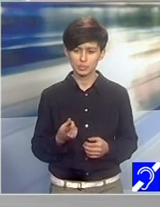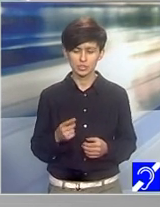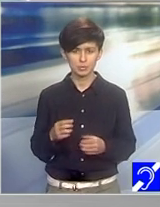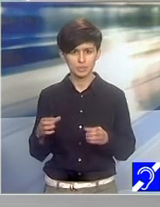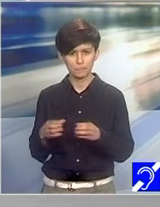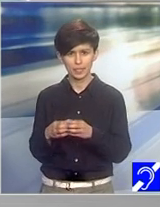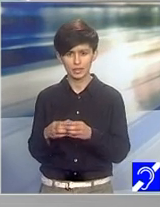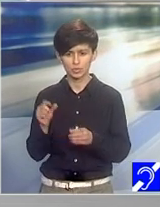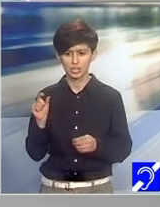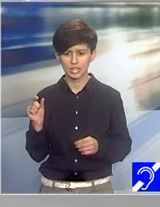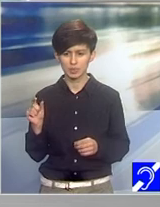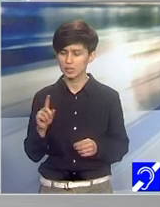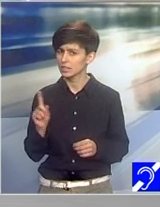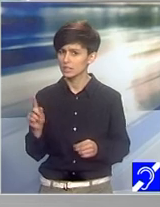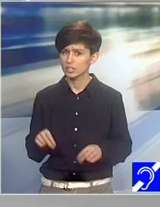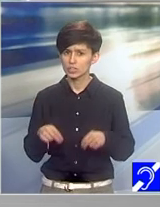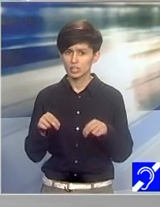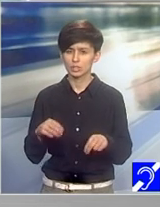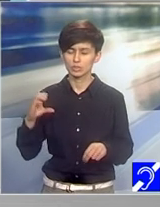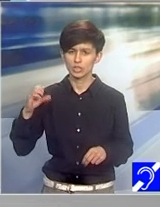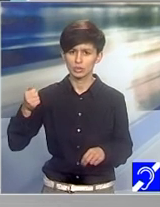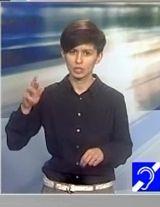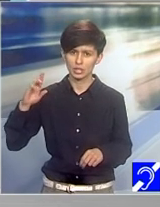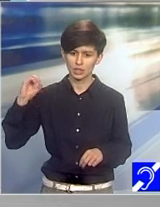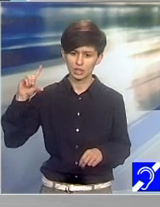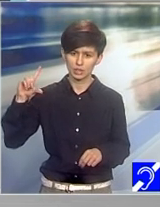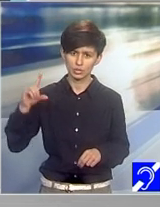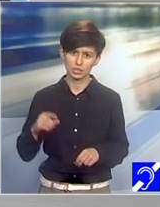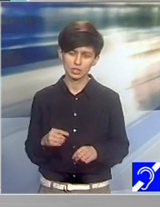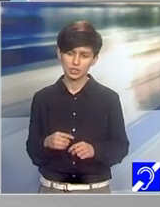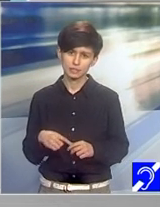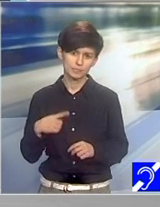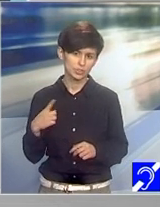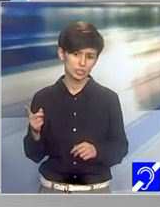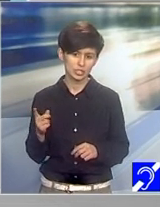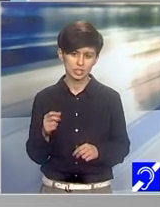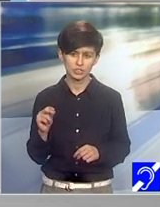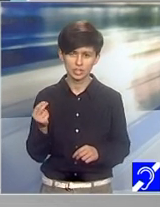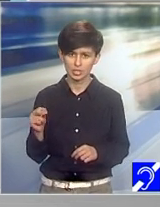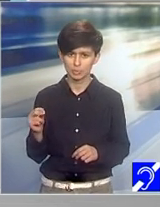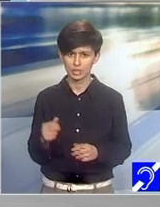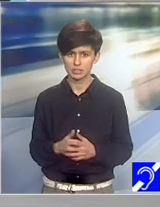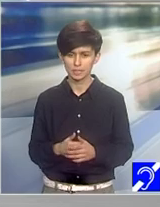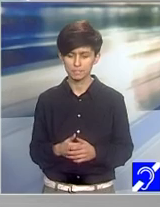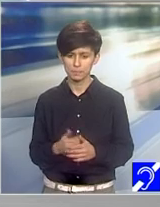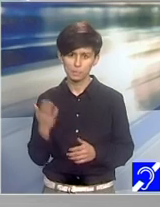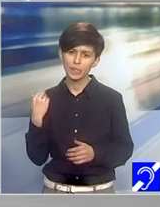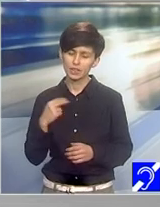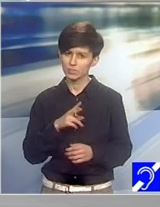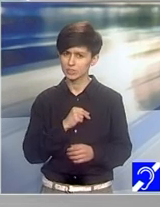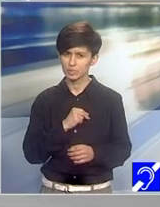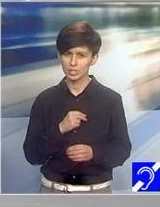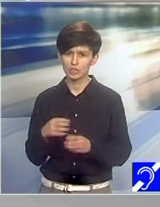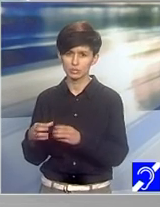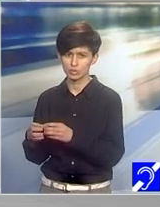Mică, nici aducerea lui Carol mai târziu, nici independența. A fost meritul editei politice de atunci că